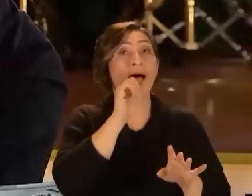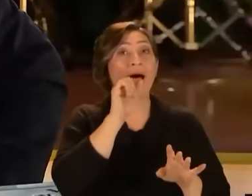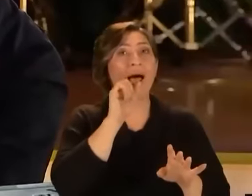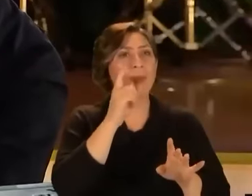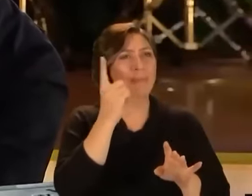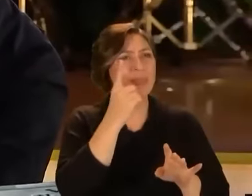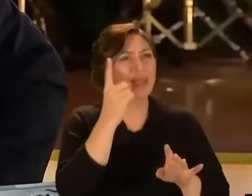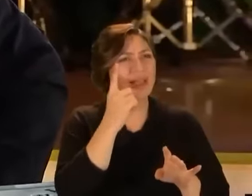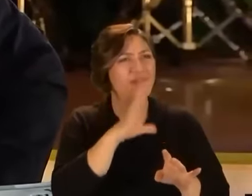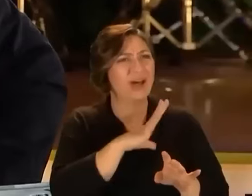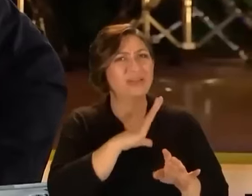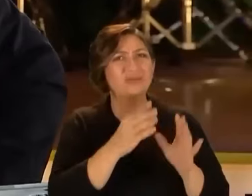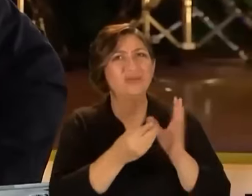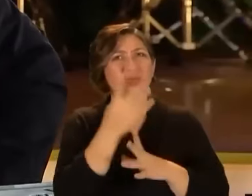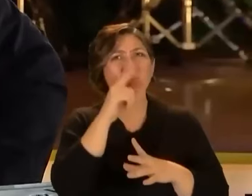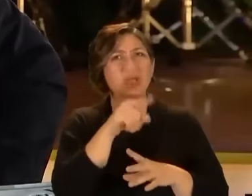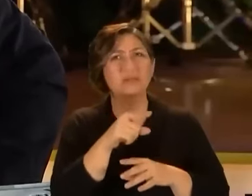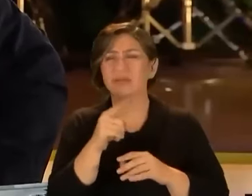öyle oldu bir tane.